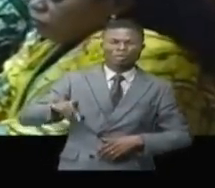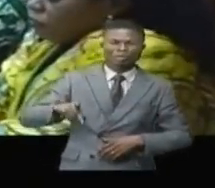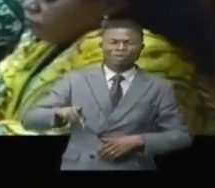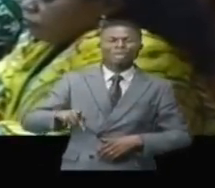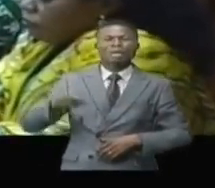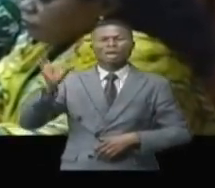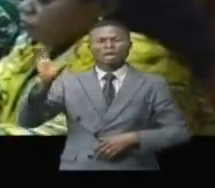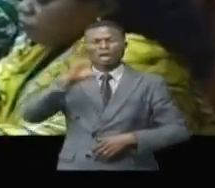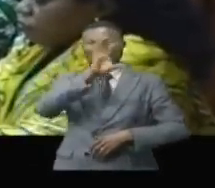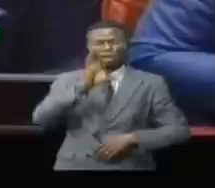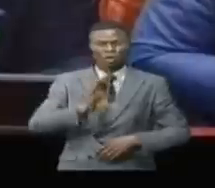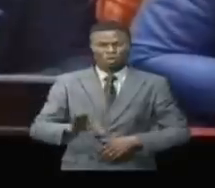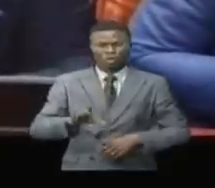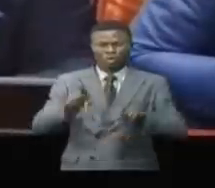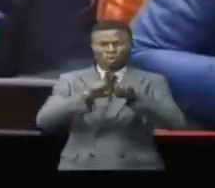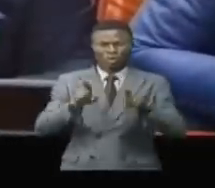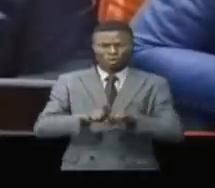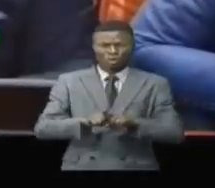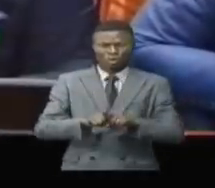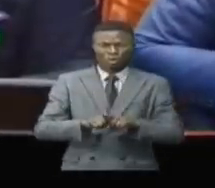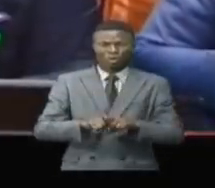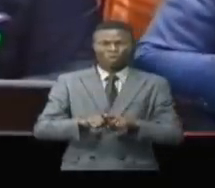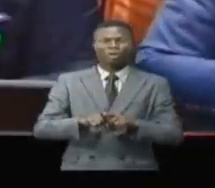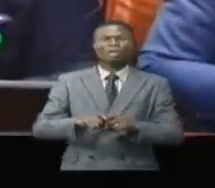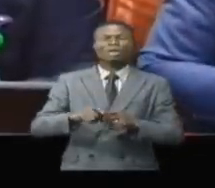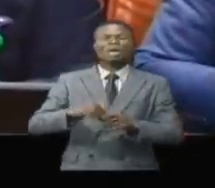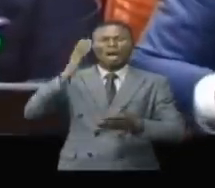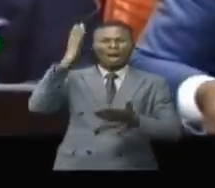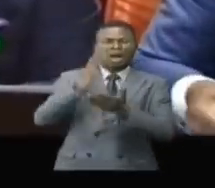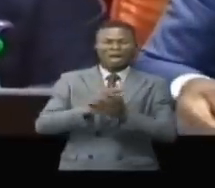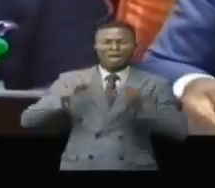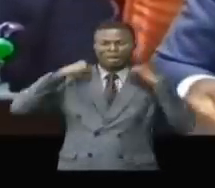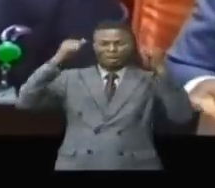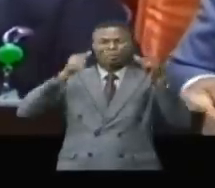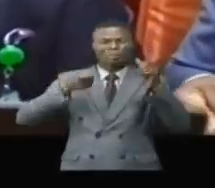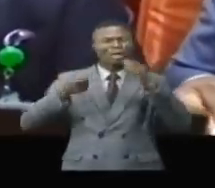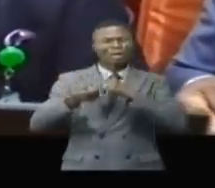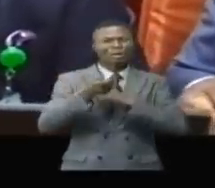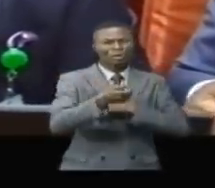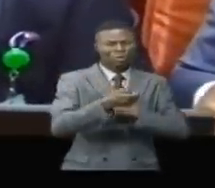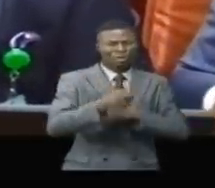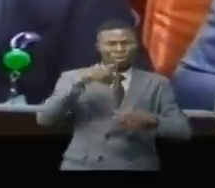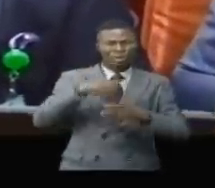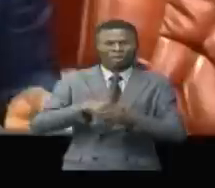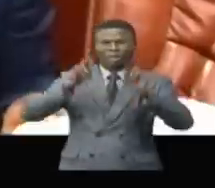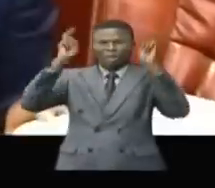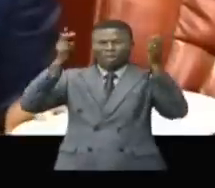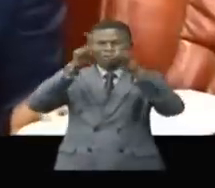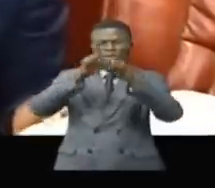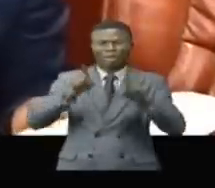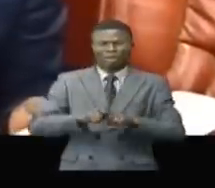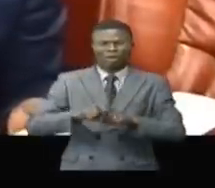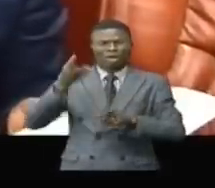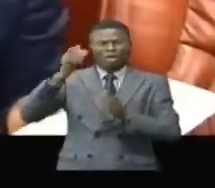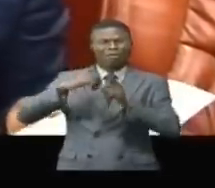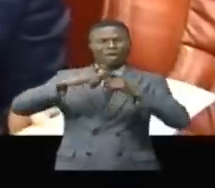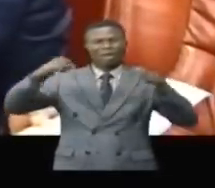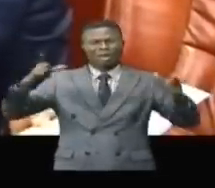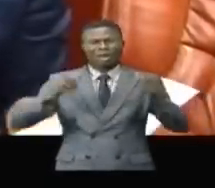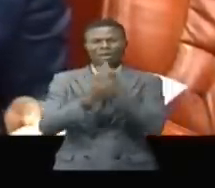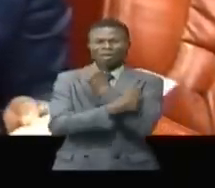locales, ainsi que la recrudescence du banditisme et la criminalité à travers les villes et grandes agglomérations du